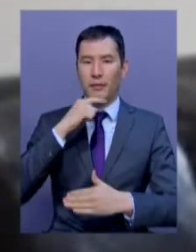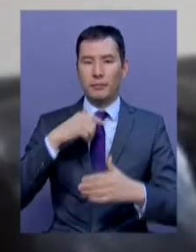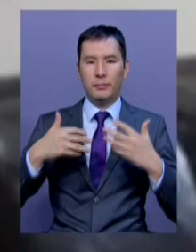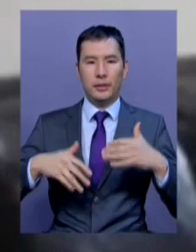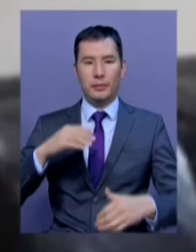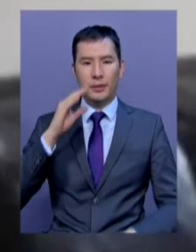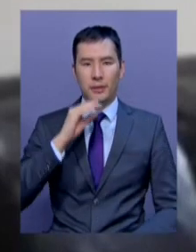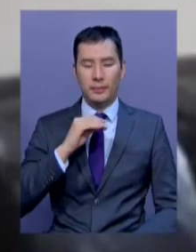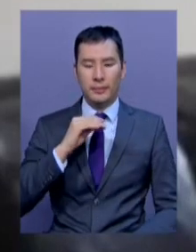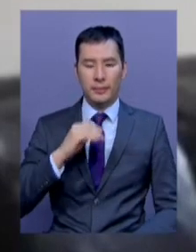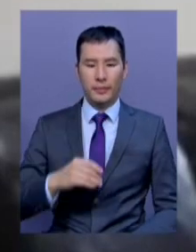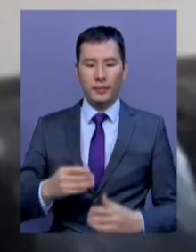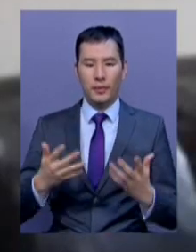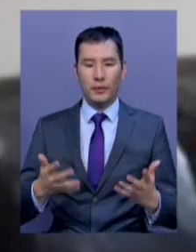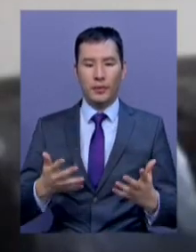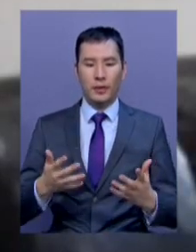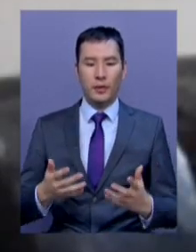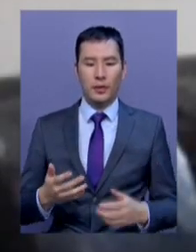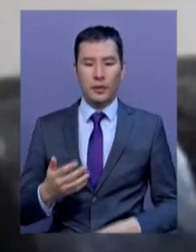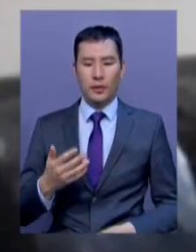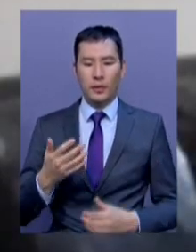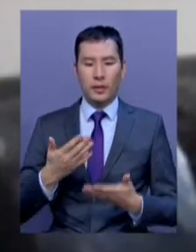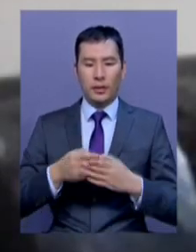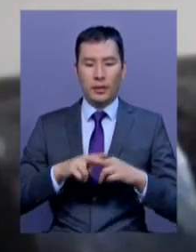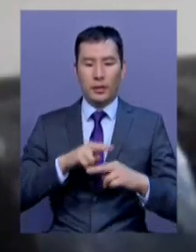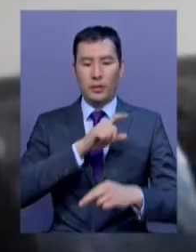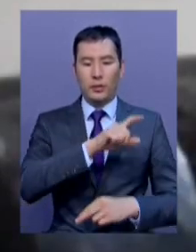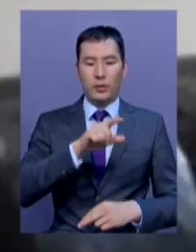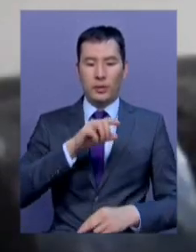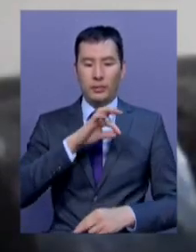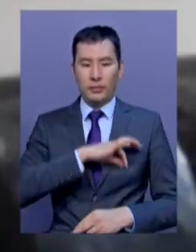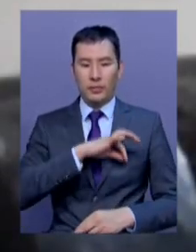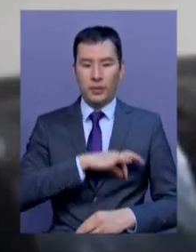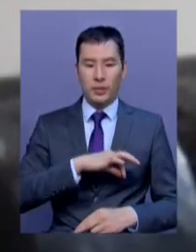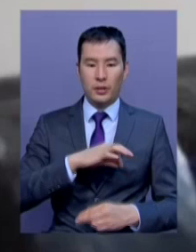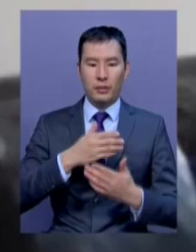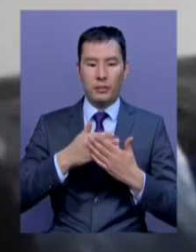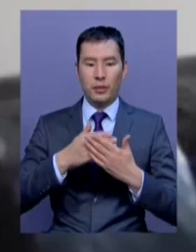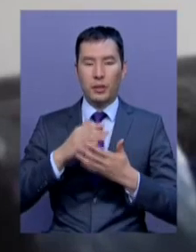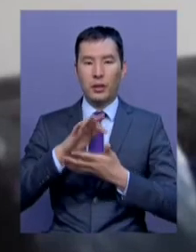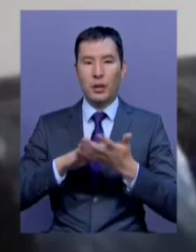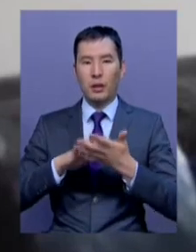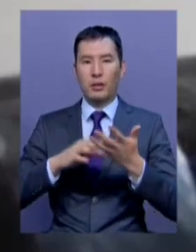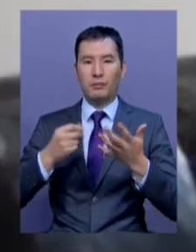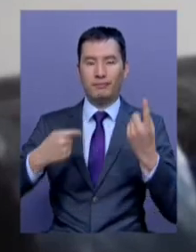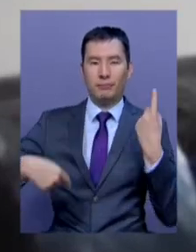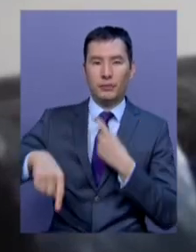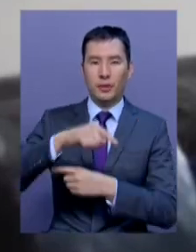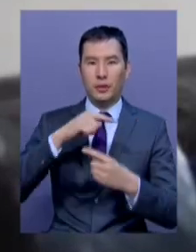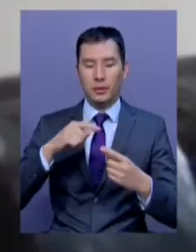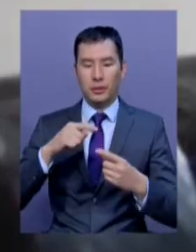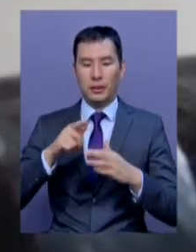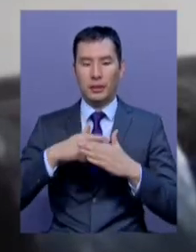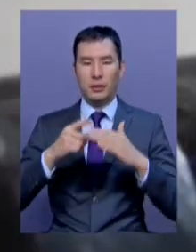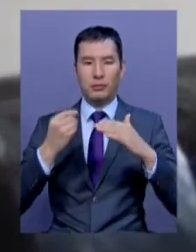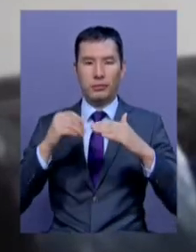кедергілер орын алады. Және де бұл тұтынушылардың еркін ақшаны айналым процесінде жұмсауына немесе оны